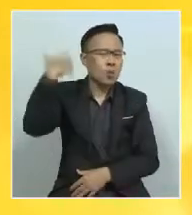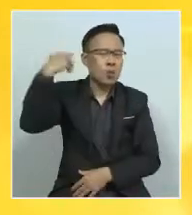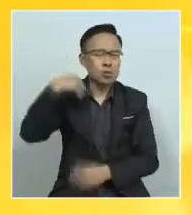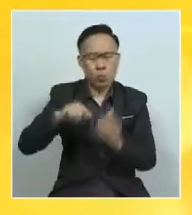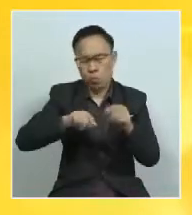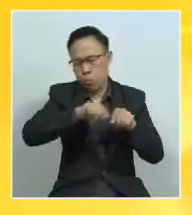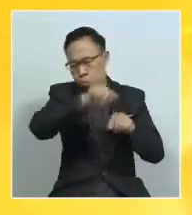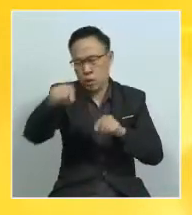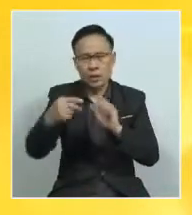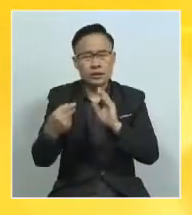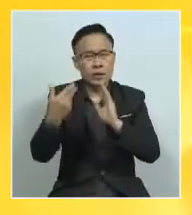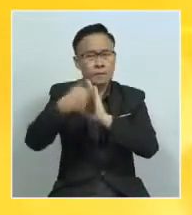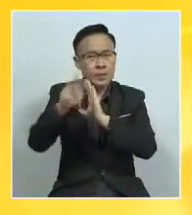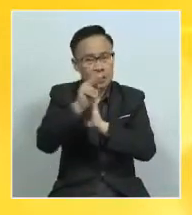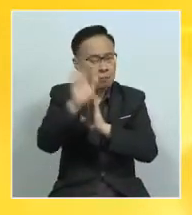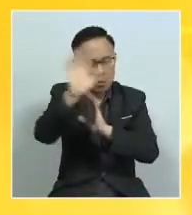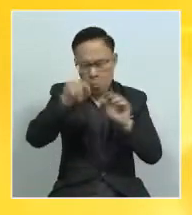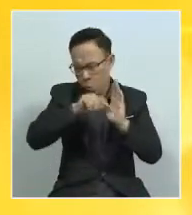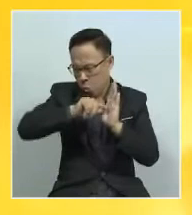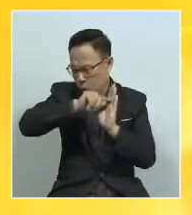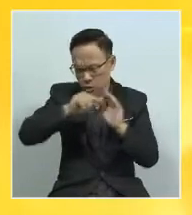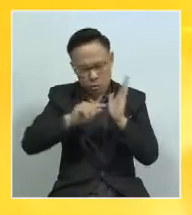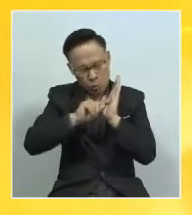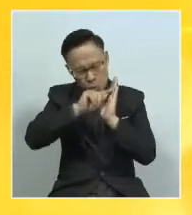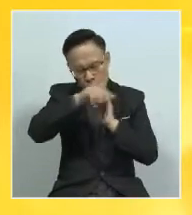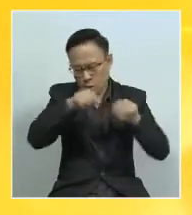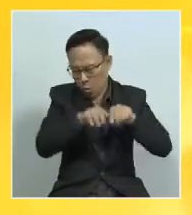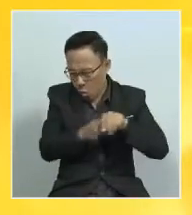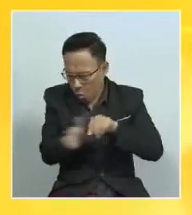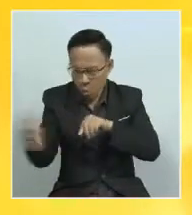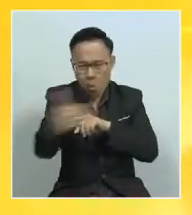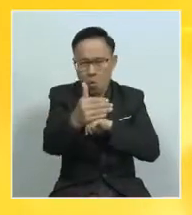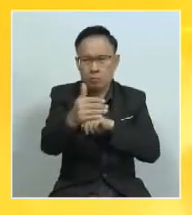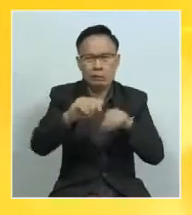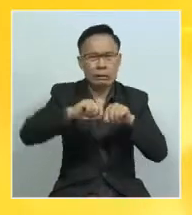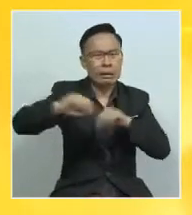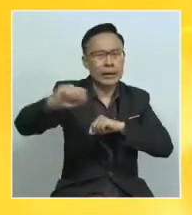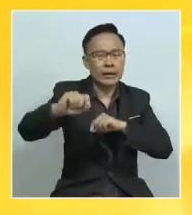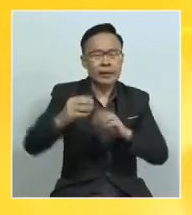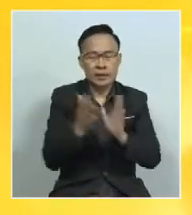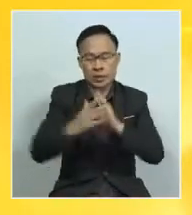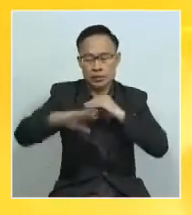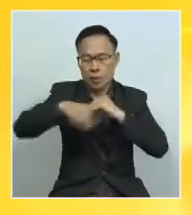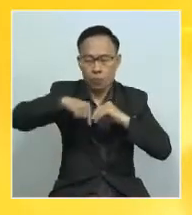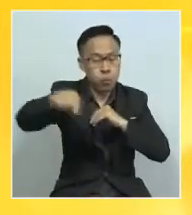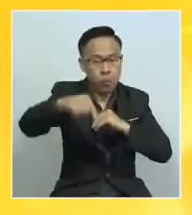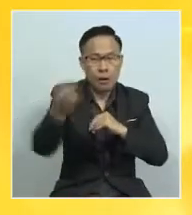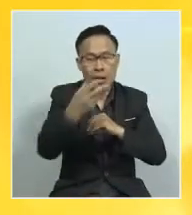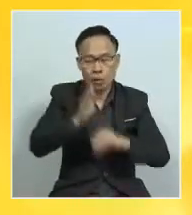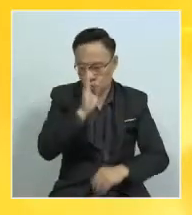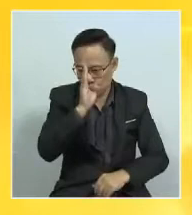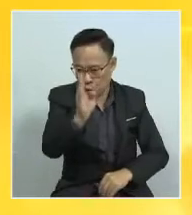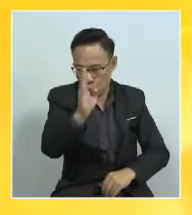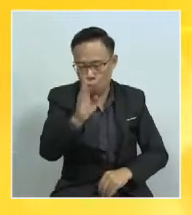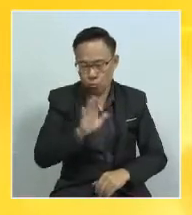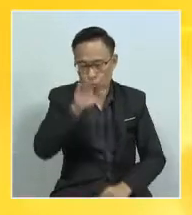ะต้องไปอ้อมนะกว่าจะไปส่งของที่ลาวได้นะคะอันนี้เขาก็จะลดต้นทุนลดระยะเวลาในการเดินทางในการขนส่งพัฒนา